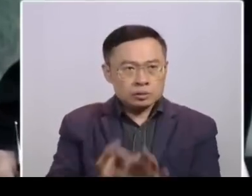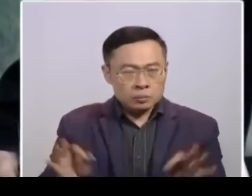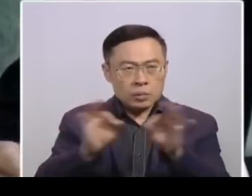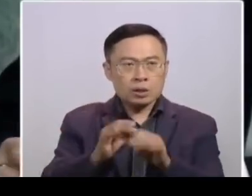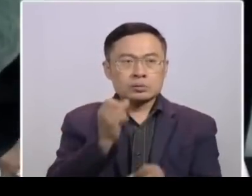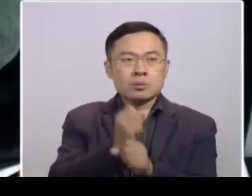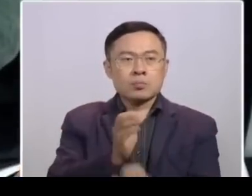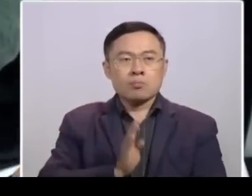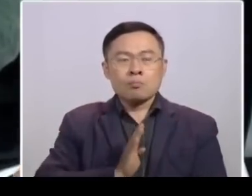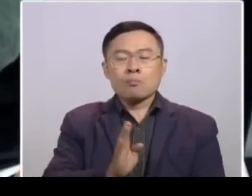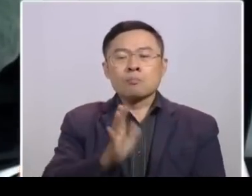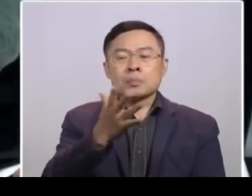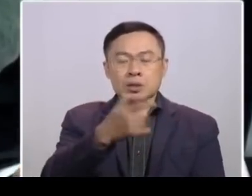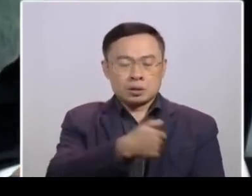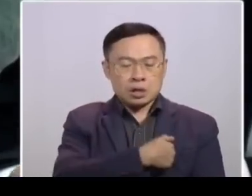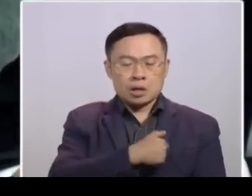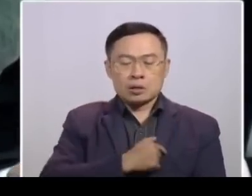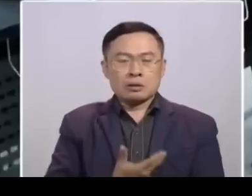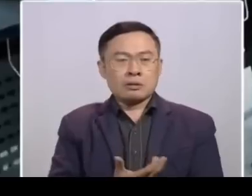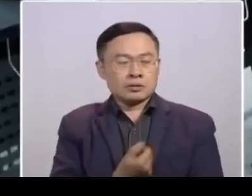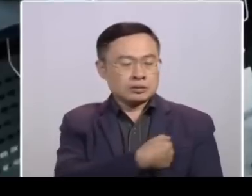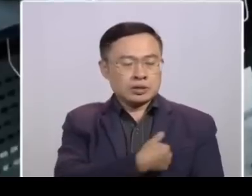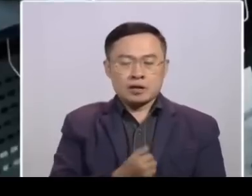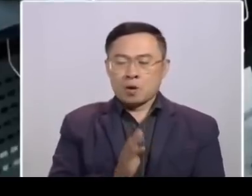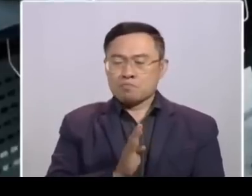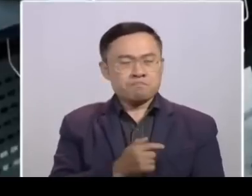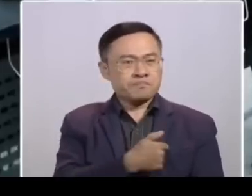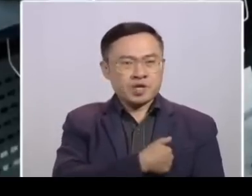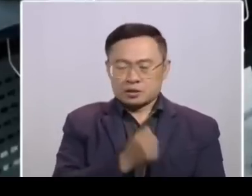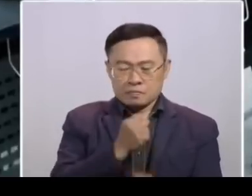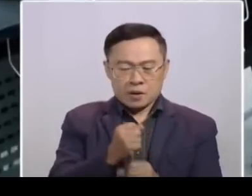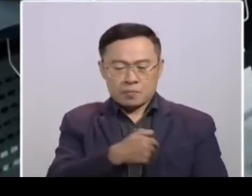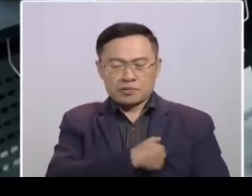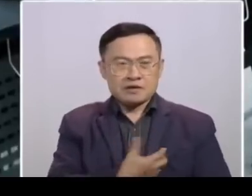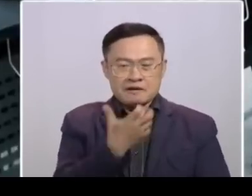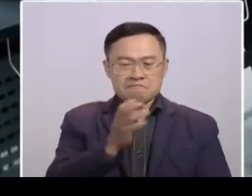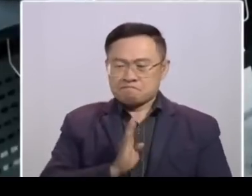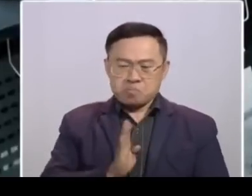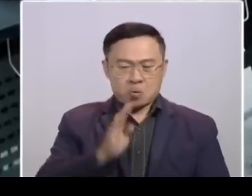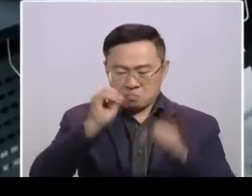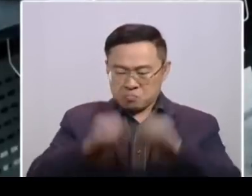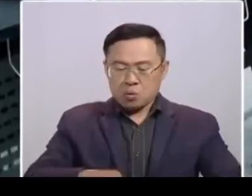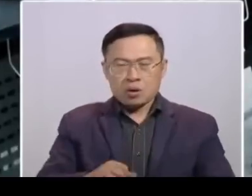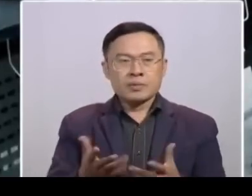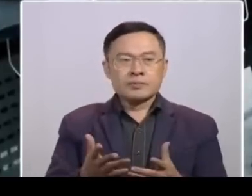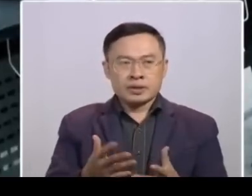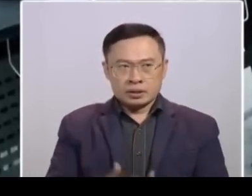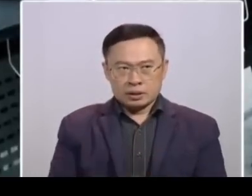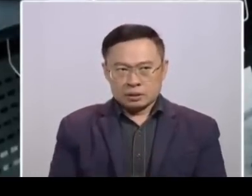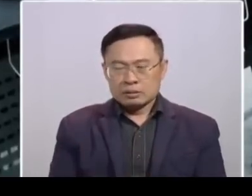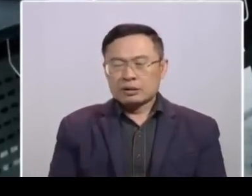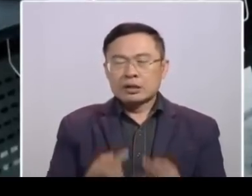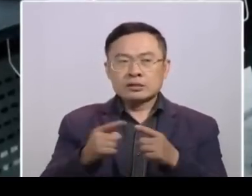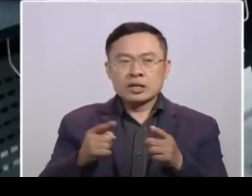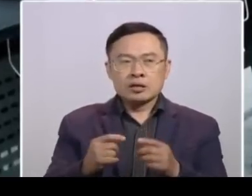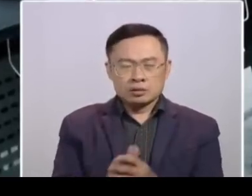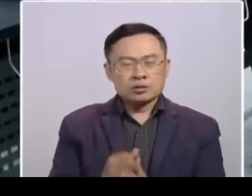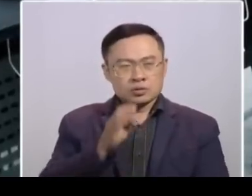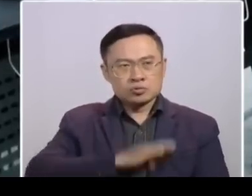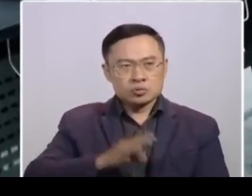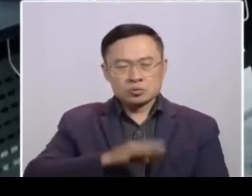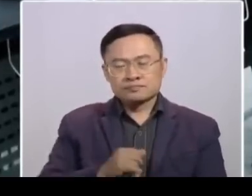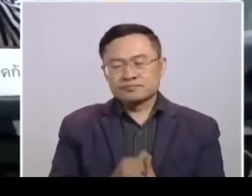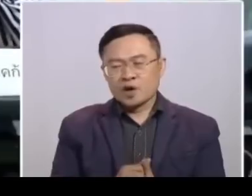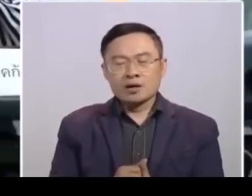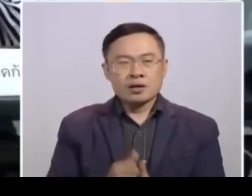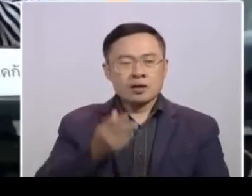การแก้ข้อบังคับการประชุมรัฐสภาแต่ว่าสำหรับเหตุการณ์เมื่อวานสะท้อนว่าเสียงข้างมากไม่เป็นไปตามหลักนิติธรรมนะครับนักข่าวก็ถ